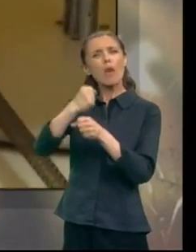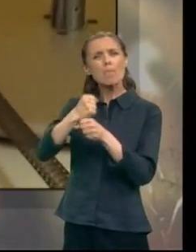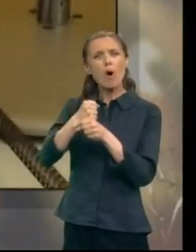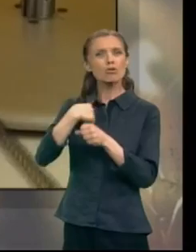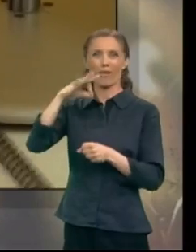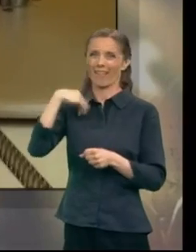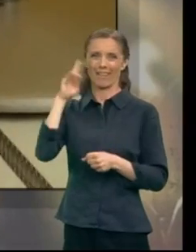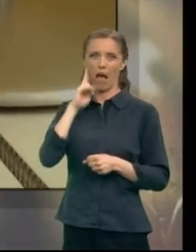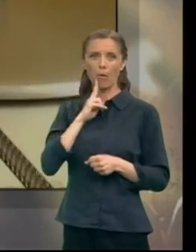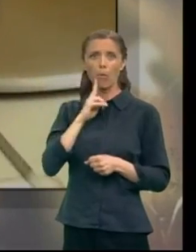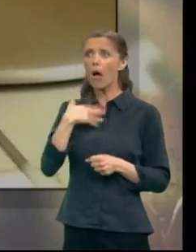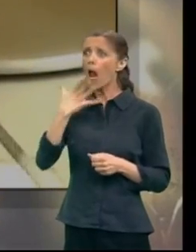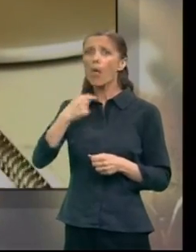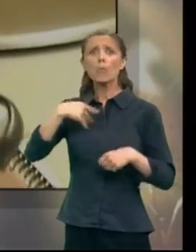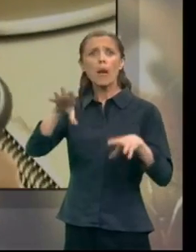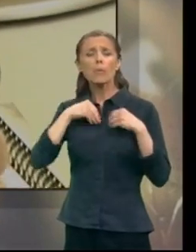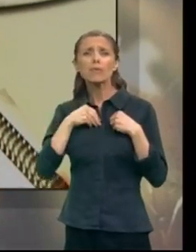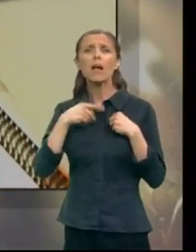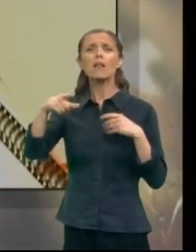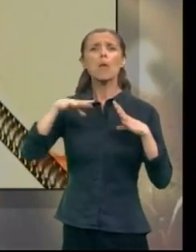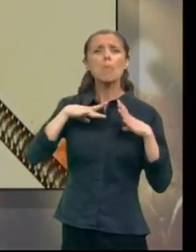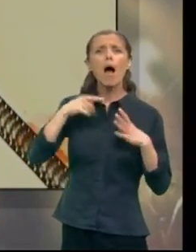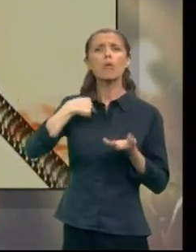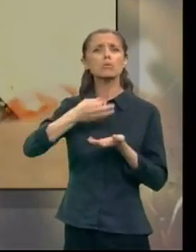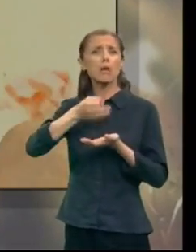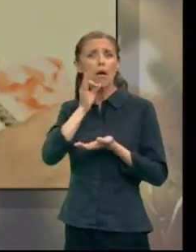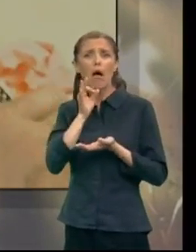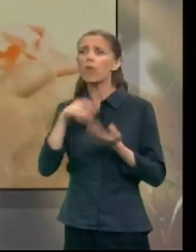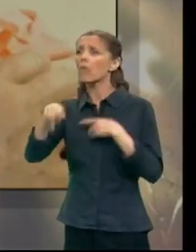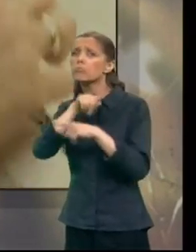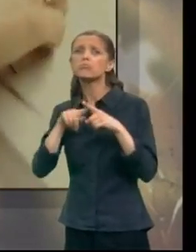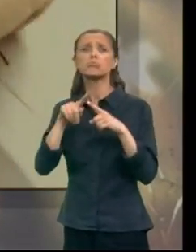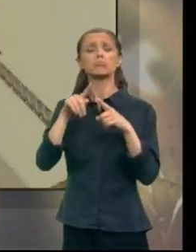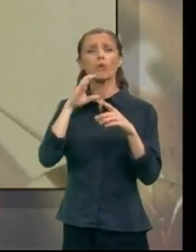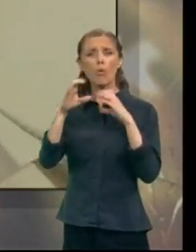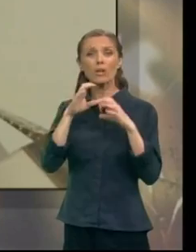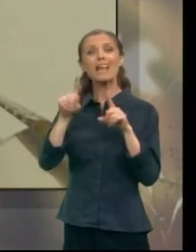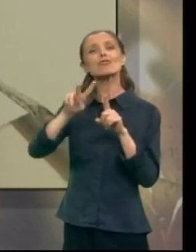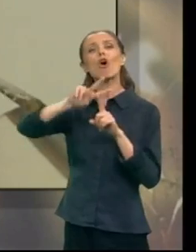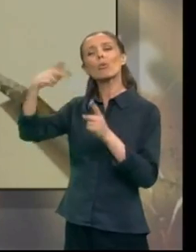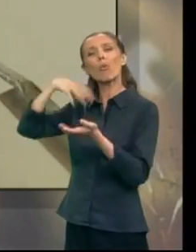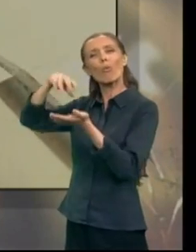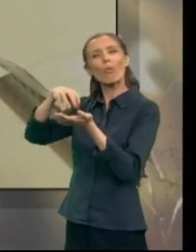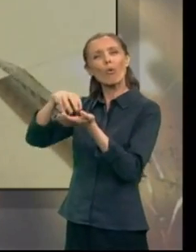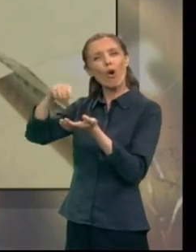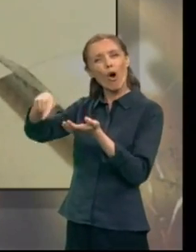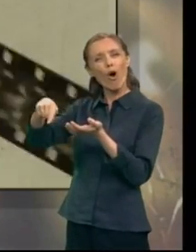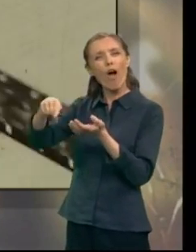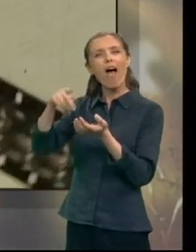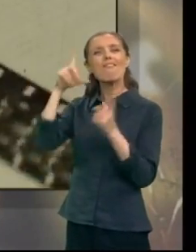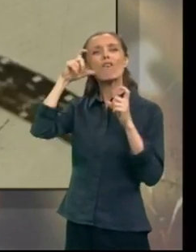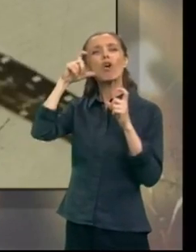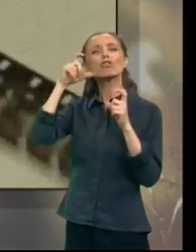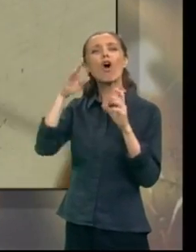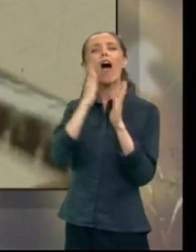pijemo kafu zajedno, komuniciramo. Da, takođe i u drugom odeljenju koje sam radila, u fotoarhivi, takođe